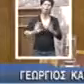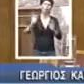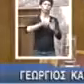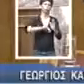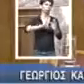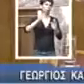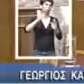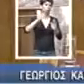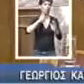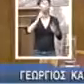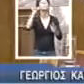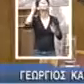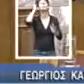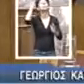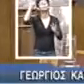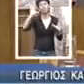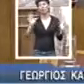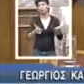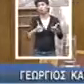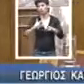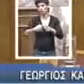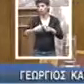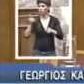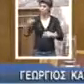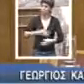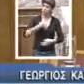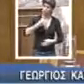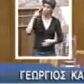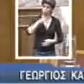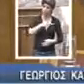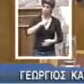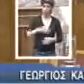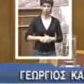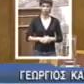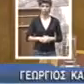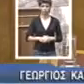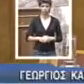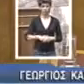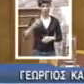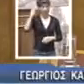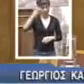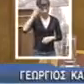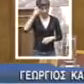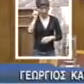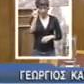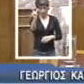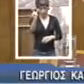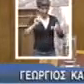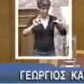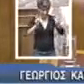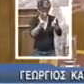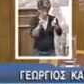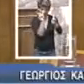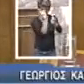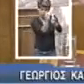Μην πιστεύεις το έθνος. Εσείς, κύριε Πρωθυπουργέ, βγάλατε την έννοια και τη λέξη εθνική από την παιδεία,